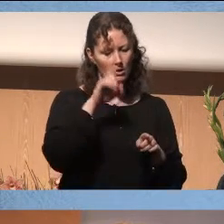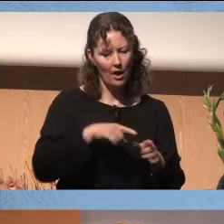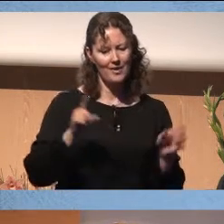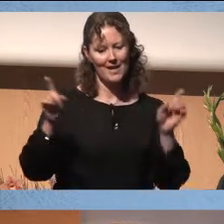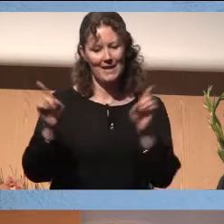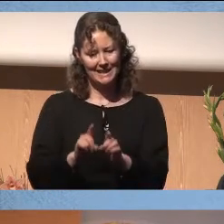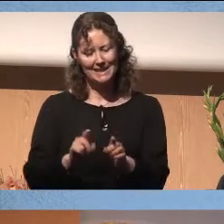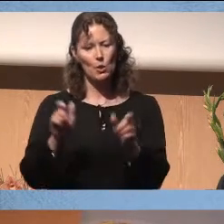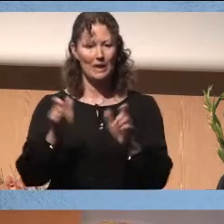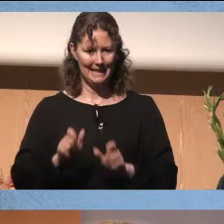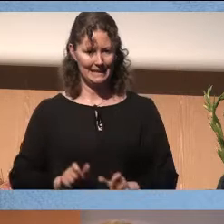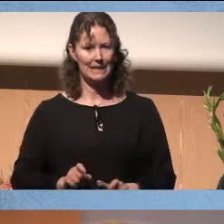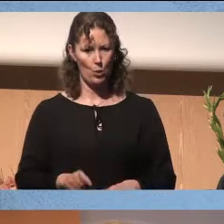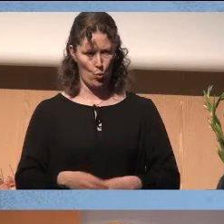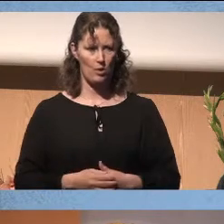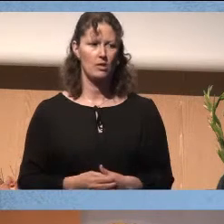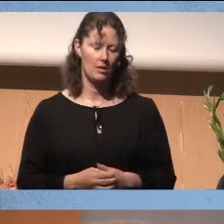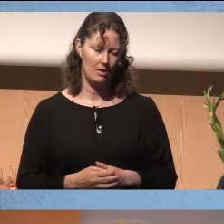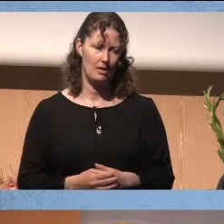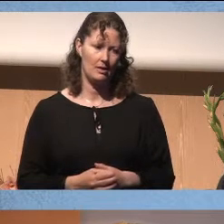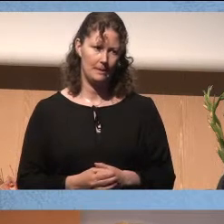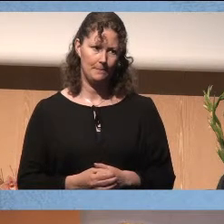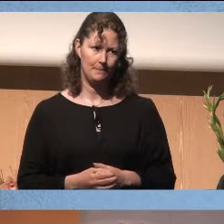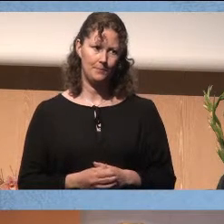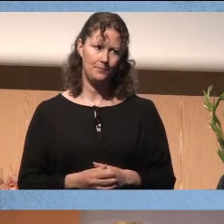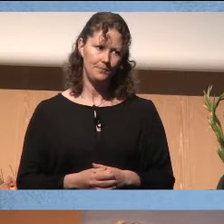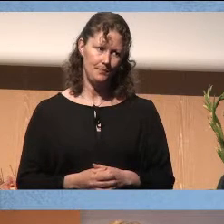redusere risikoen.